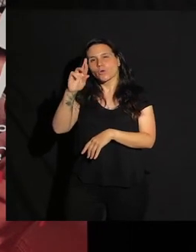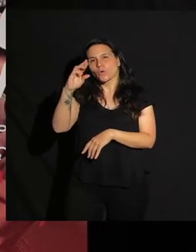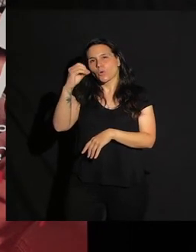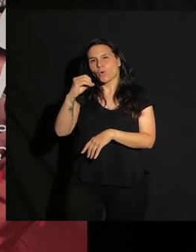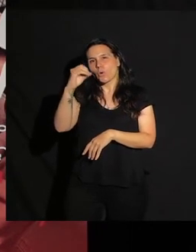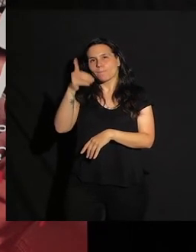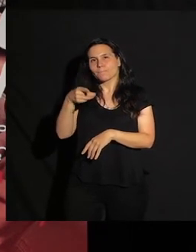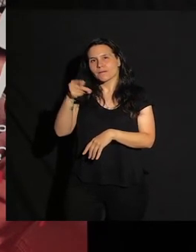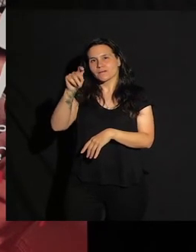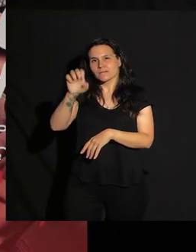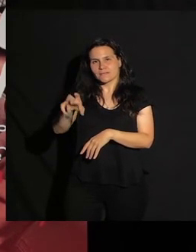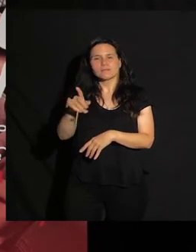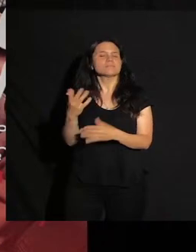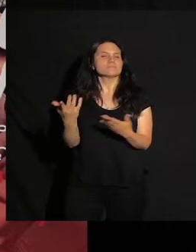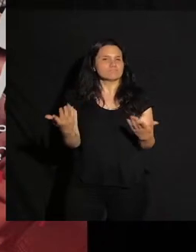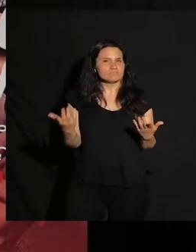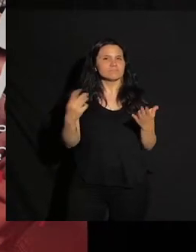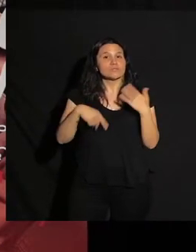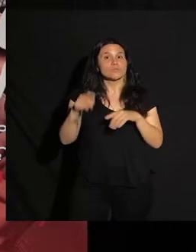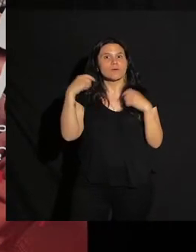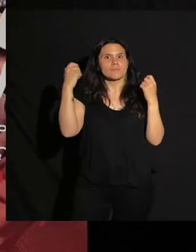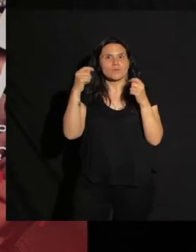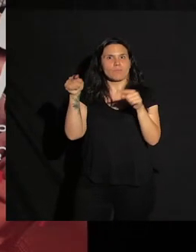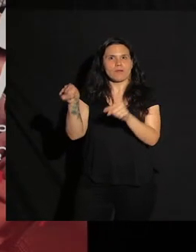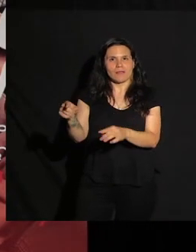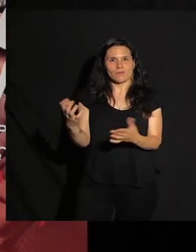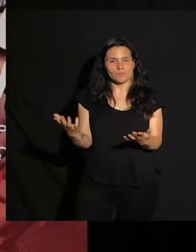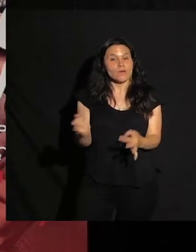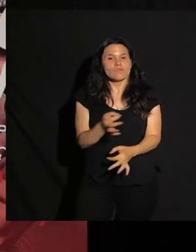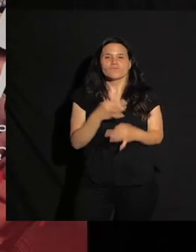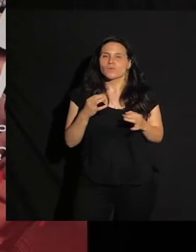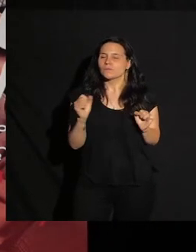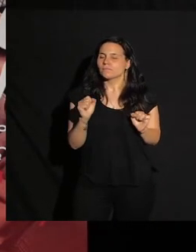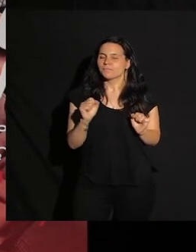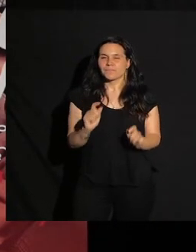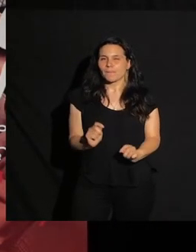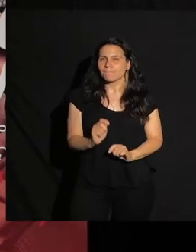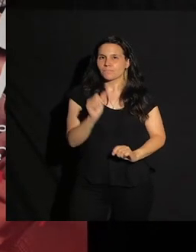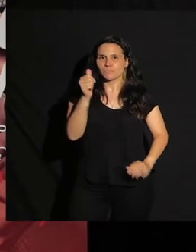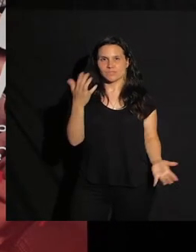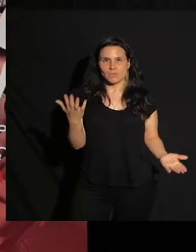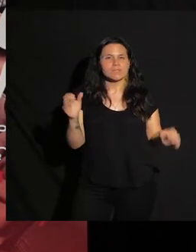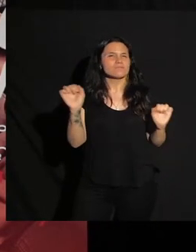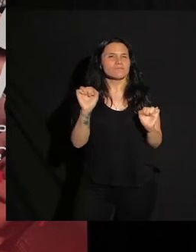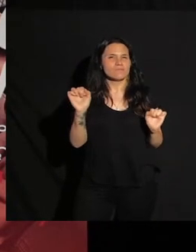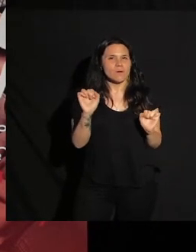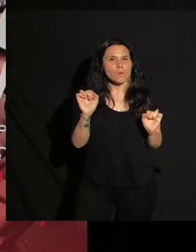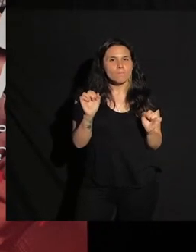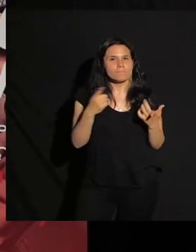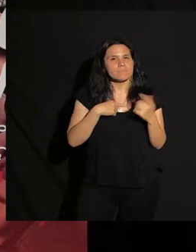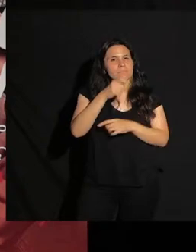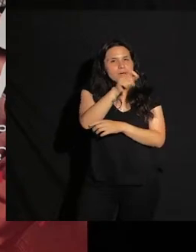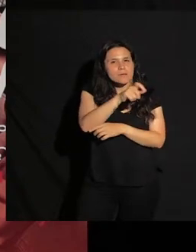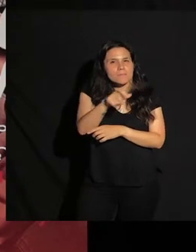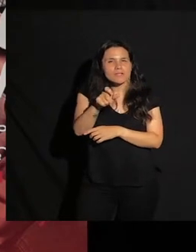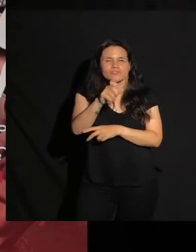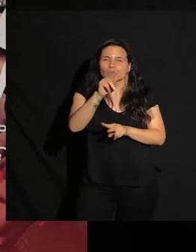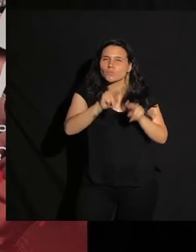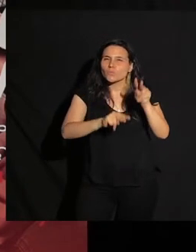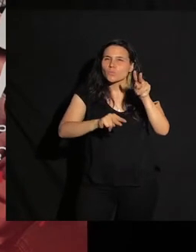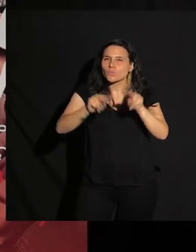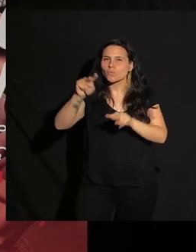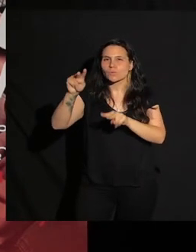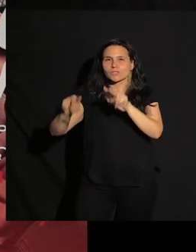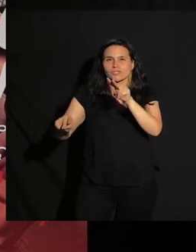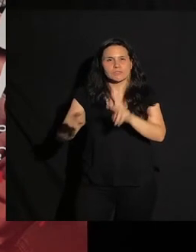Klatschmohn. Ja, Klatschmohn ist auch für mich etwas ganz Besonderes. Ich mag die Einzigartigkeit der Menschen, die ihre Ideen und